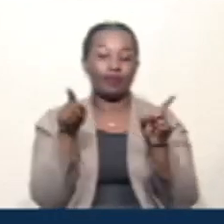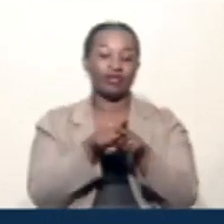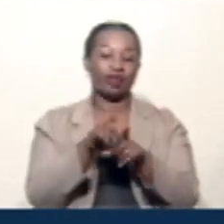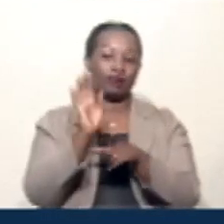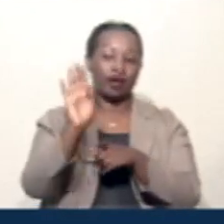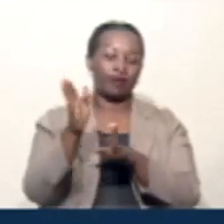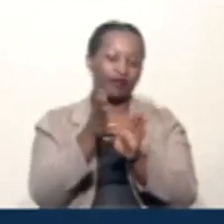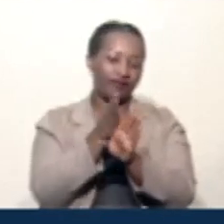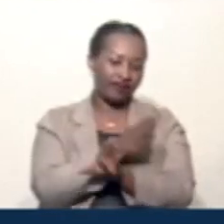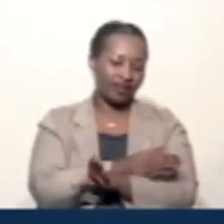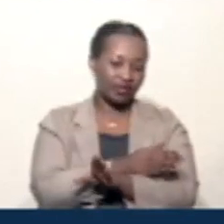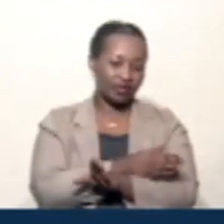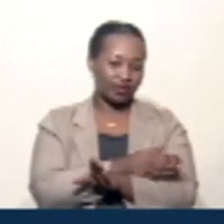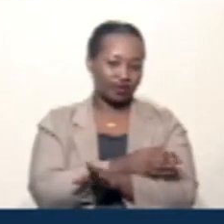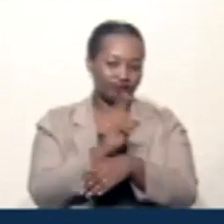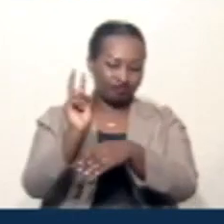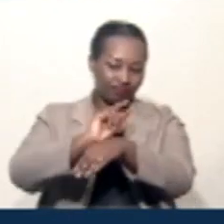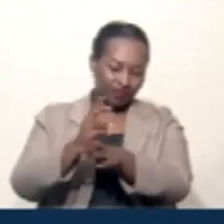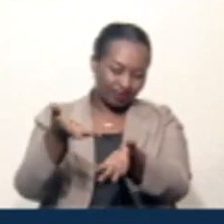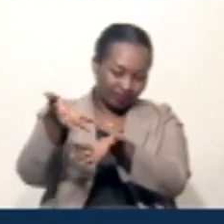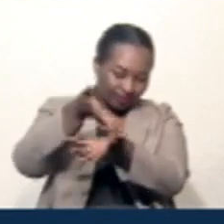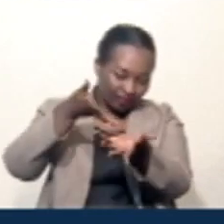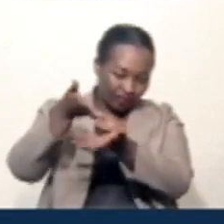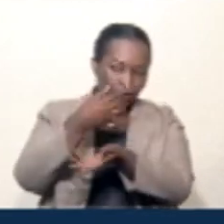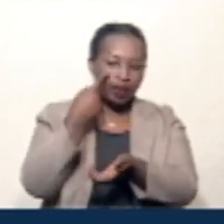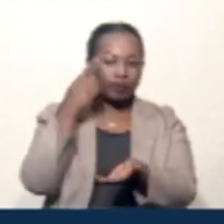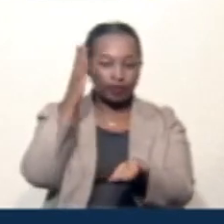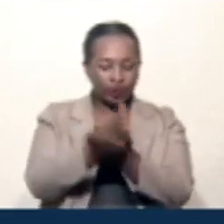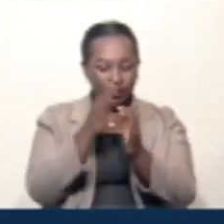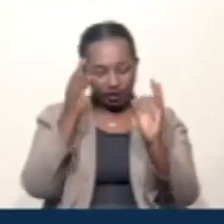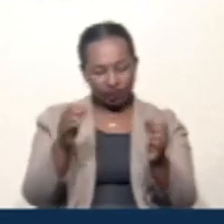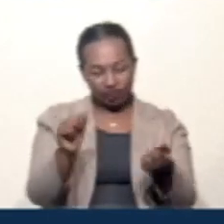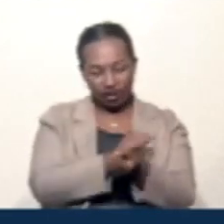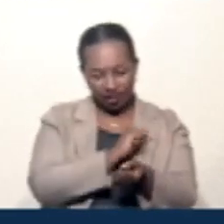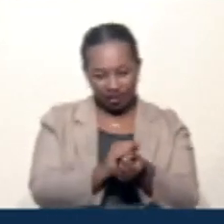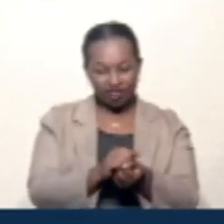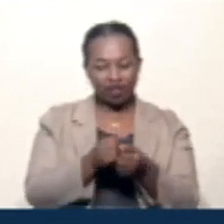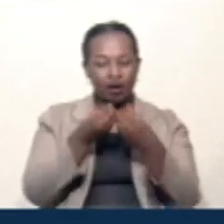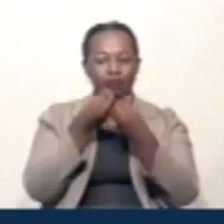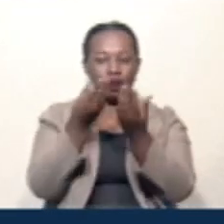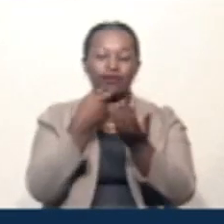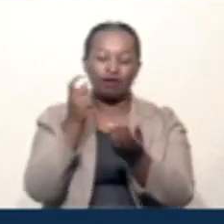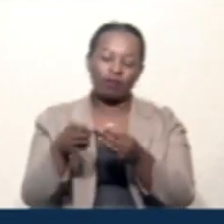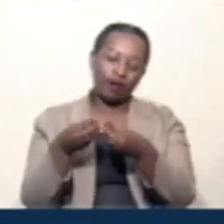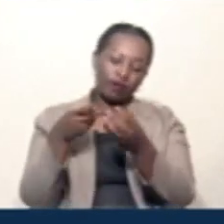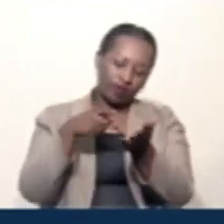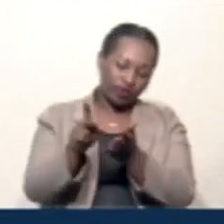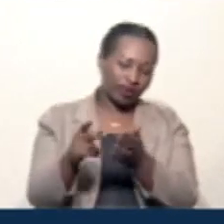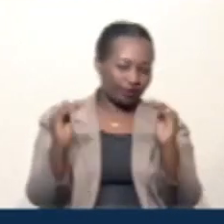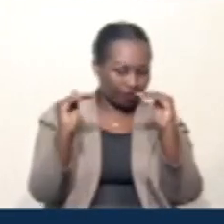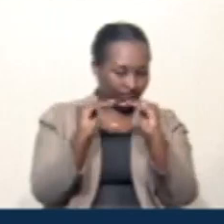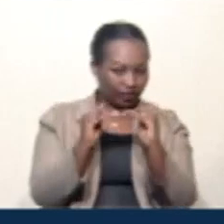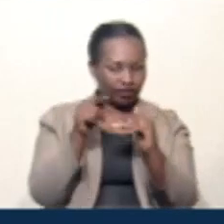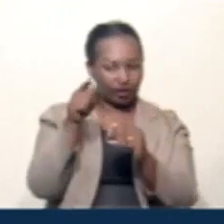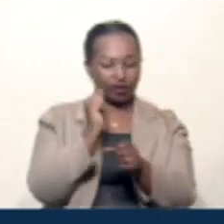habaho kubanza kuza nabo gukora isesengura ryabo no kureba koko ko ibyangiritse bahawe kwishyura ariko bingana. Ibyo byarakozwe,